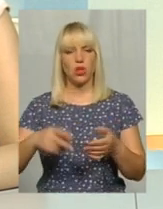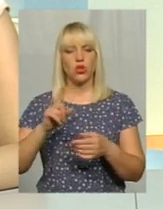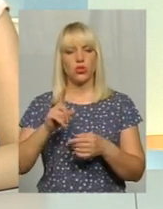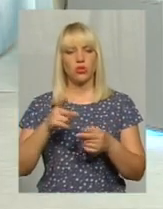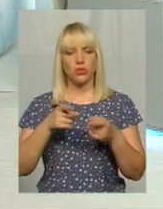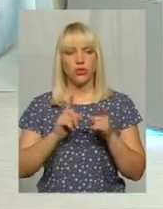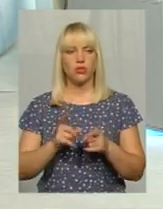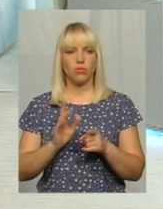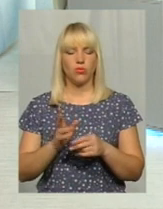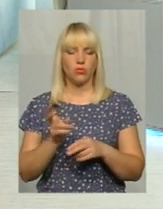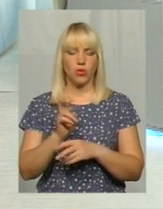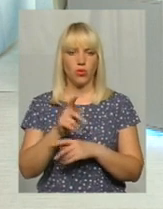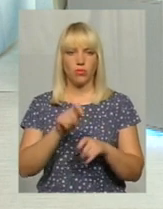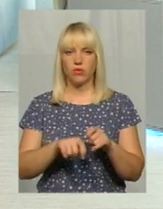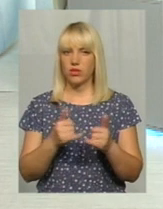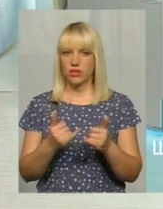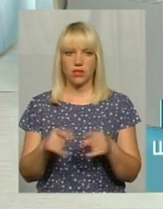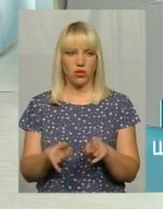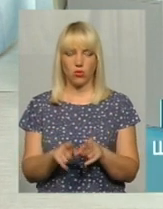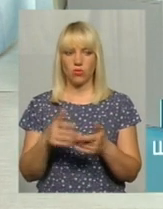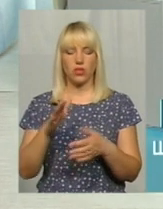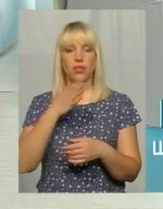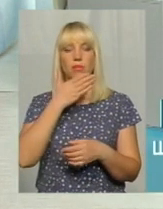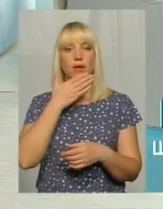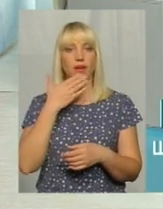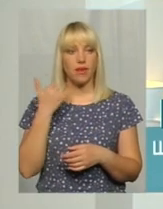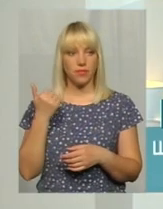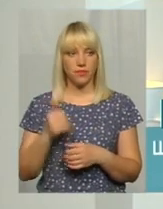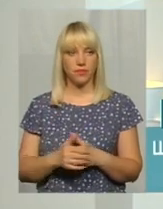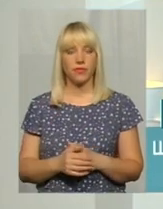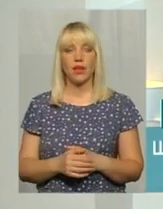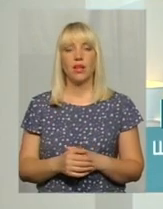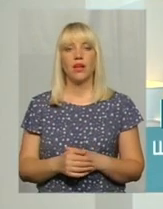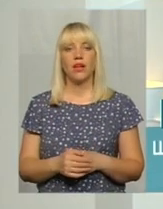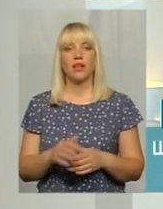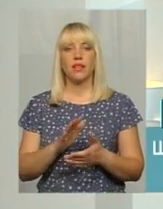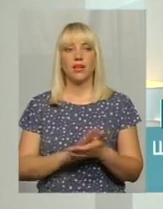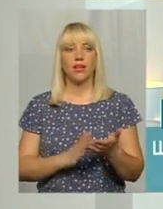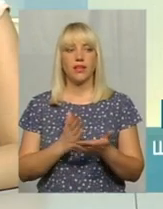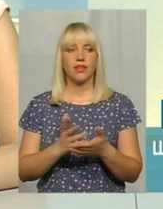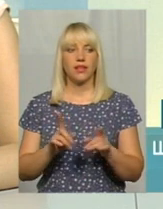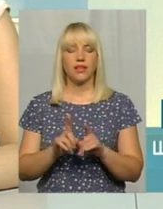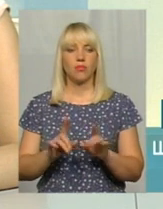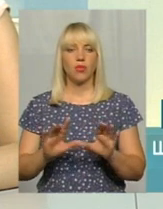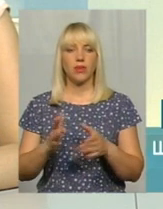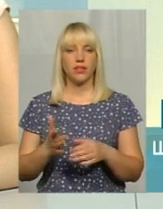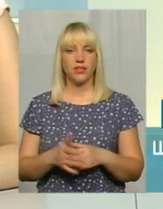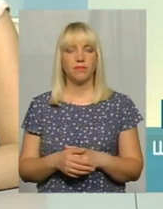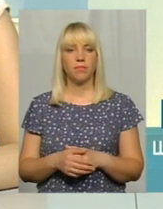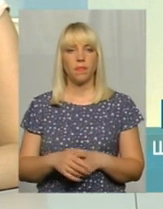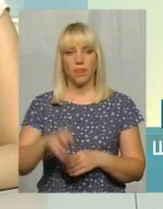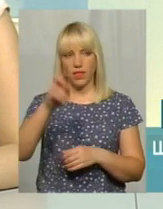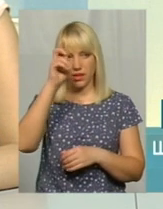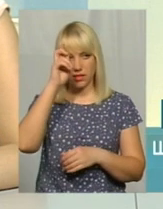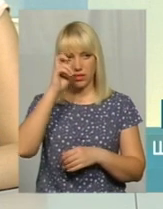нього прийдуть інспектори. Цього немає вже у законі, у нормі законі. Далі є ще такі моменти, що